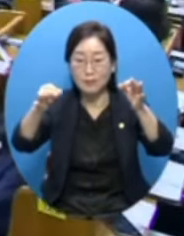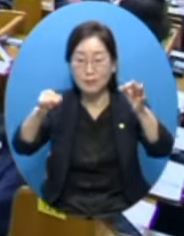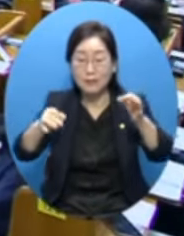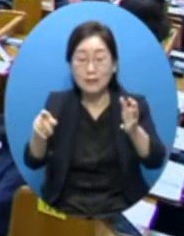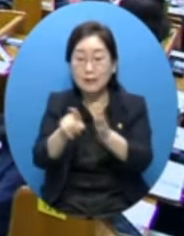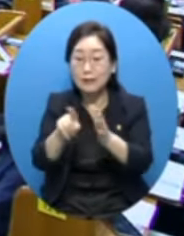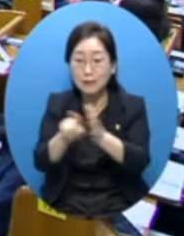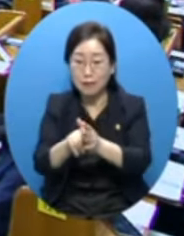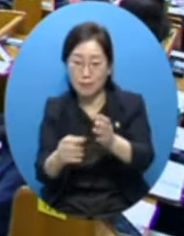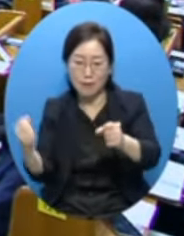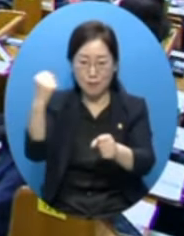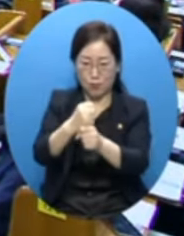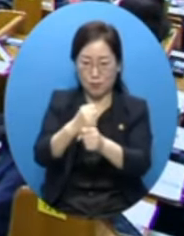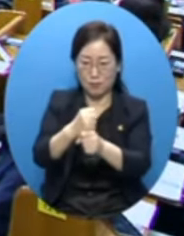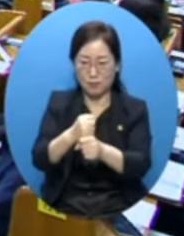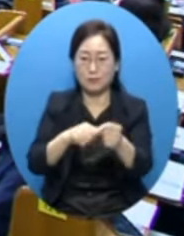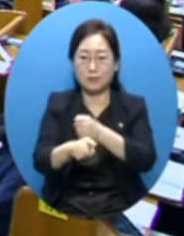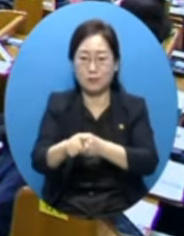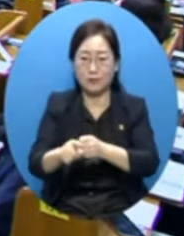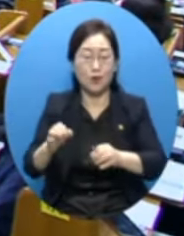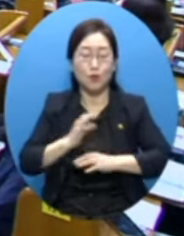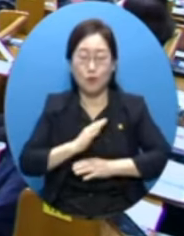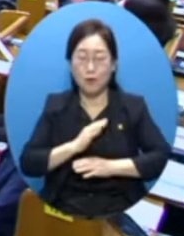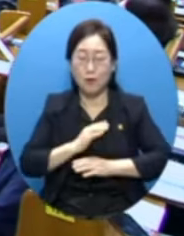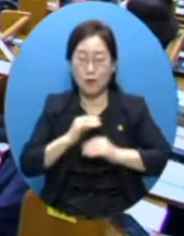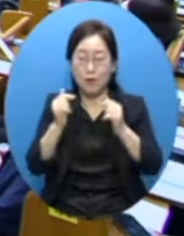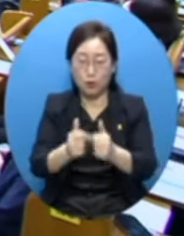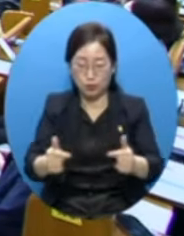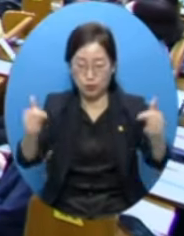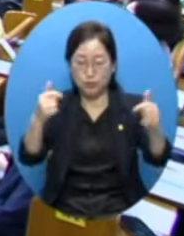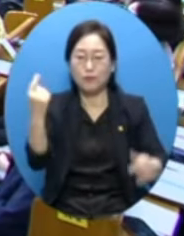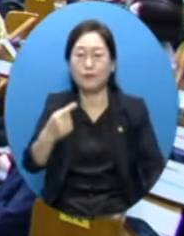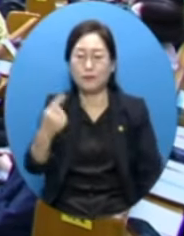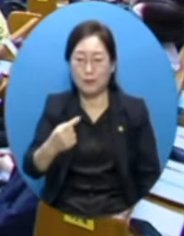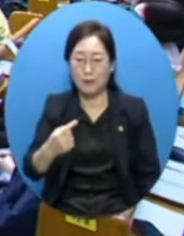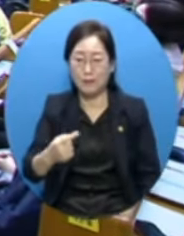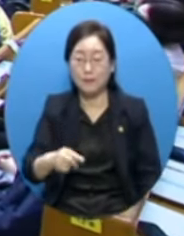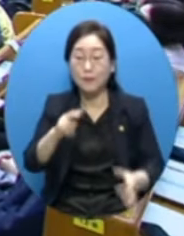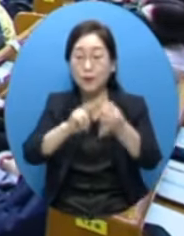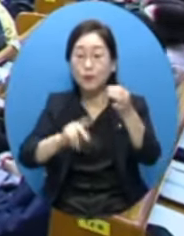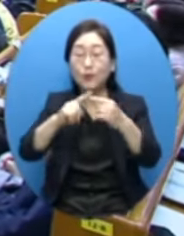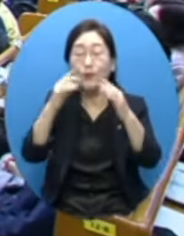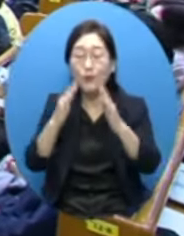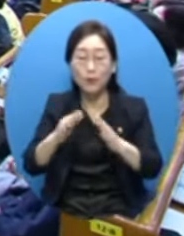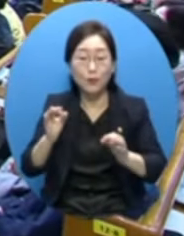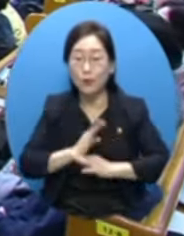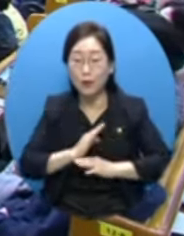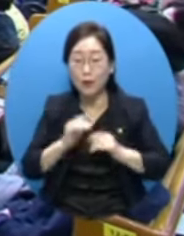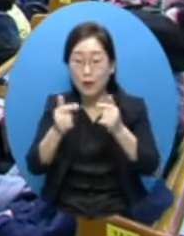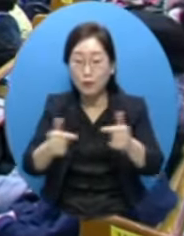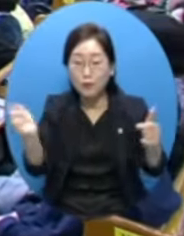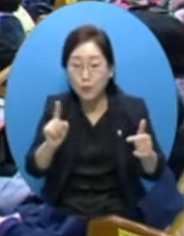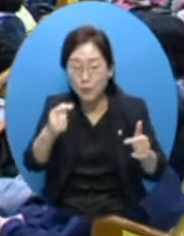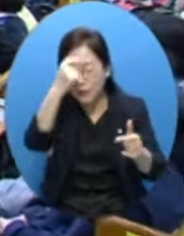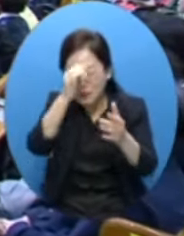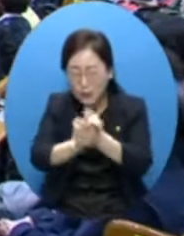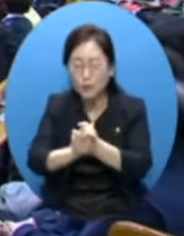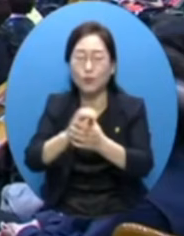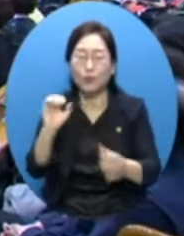신앙을 회복시키고 우리 교회에 놀라운 풍을 가져왔습니다. 우리에게 놀라운 풍의 역사는 바로 기도를 통해 이루어지는